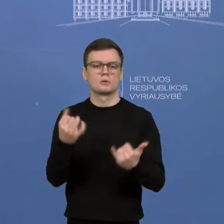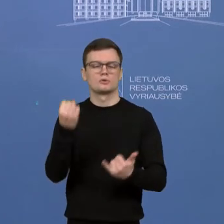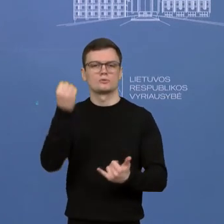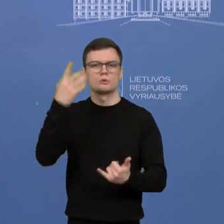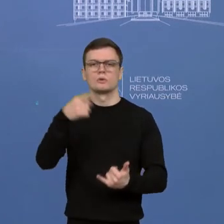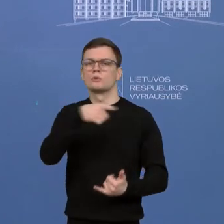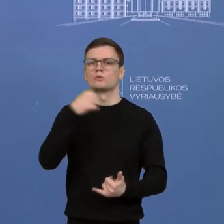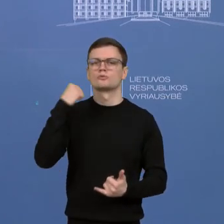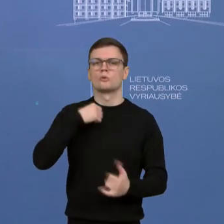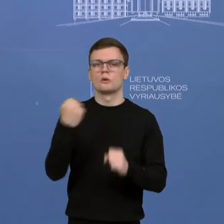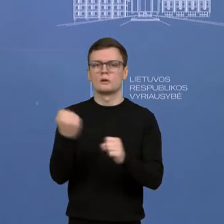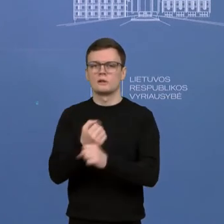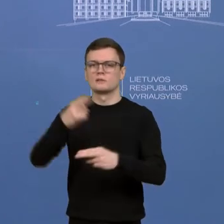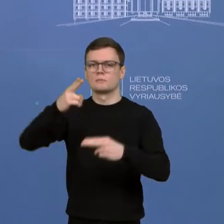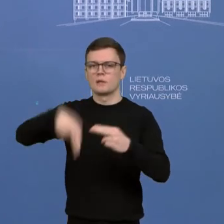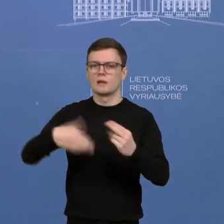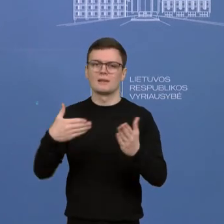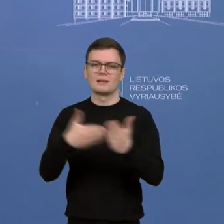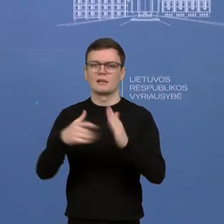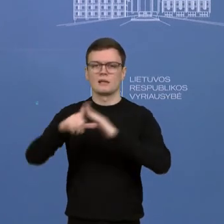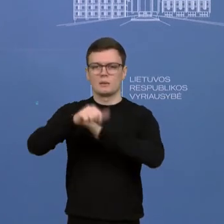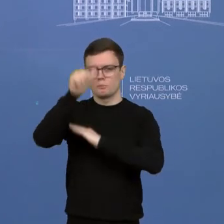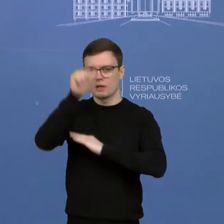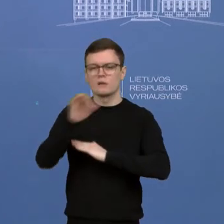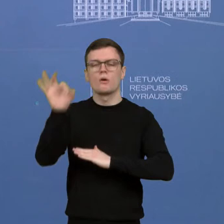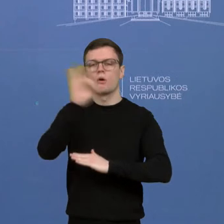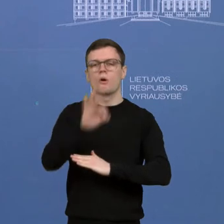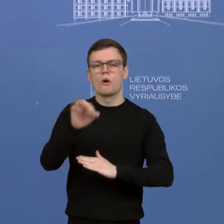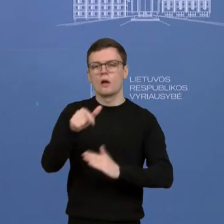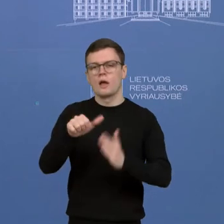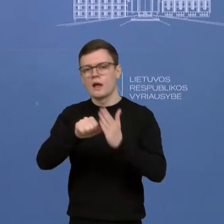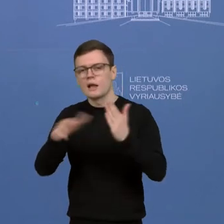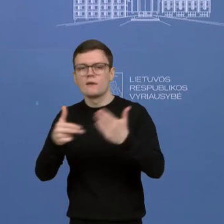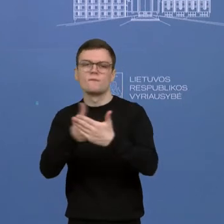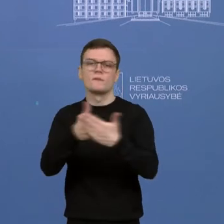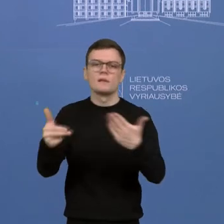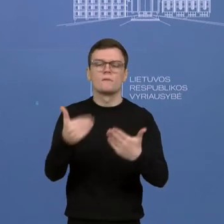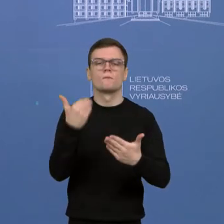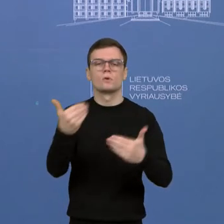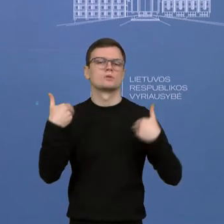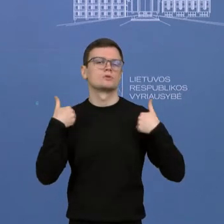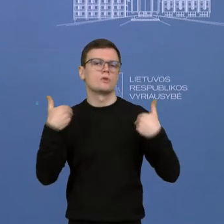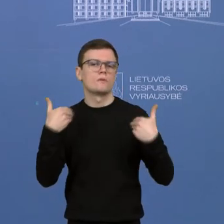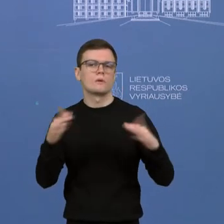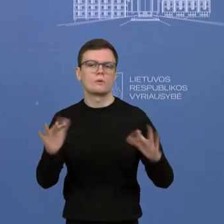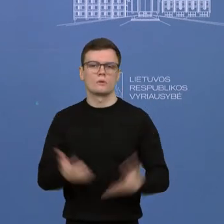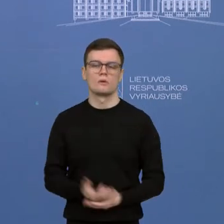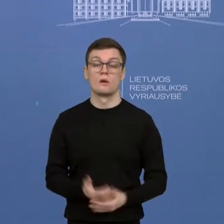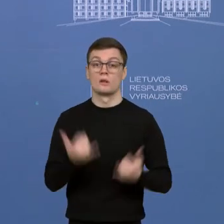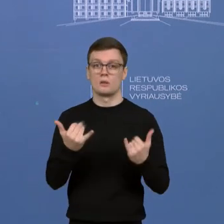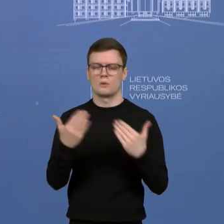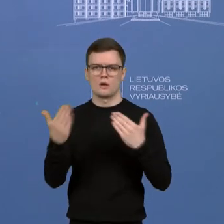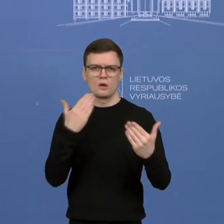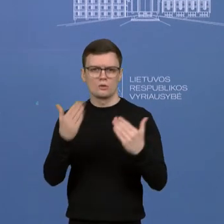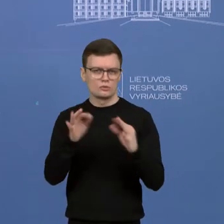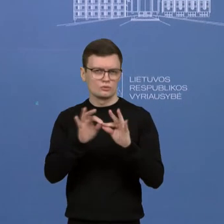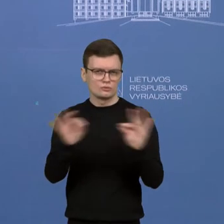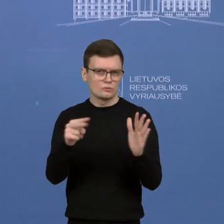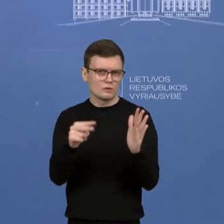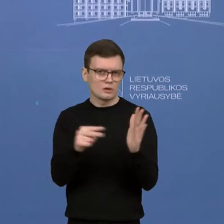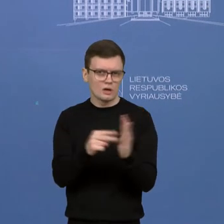jau apsispręsti iki Liepos mėnesio dėl elektros tiekėjo. Kokie būtų jūsų patarimai, nes liktai dabar siūlomos kainos